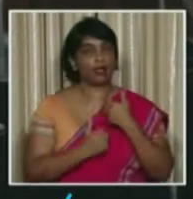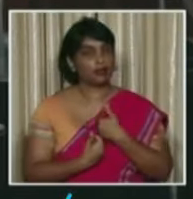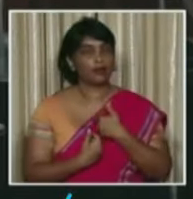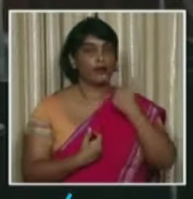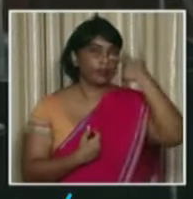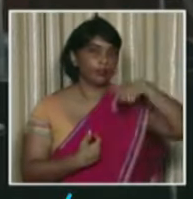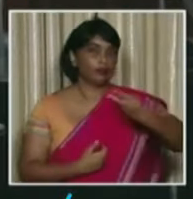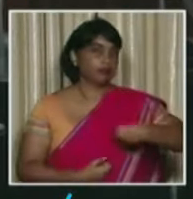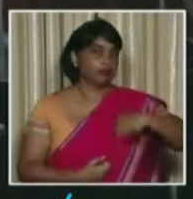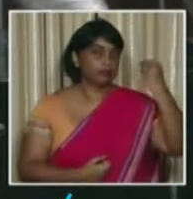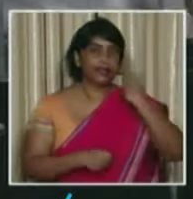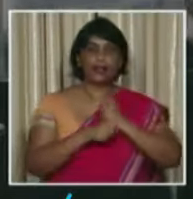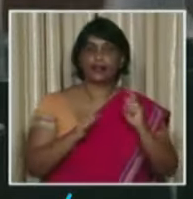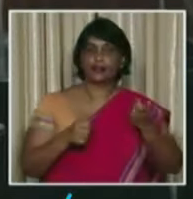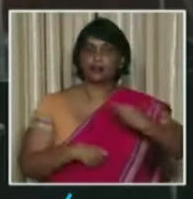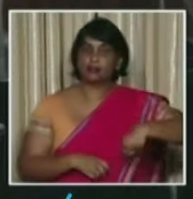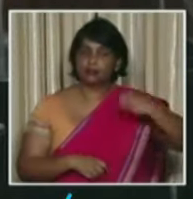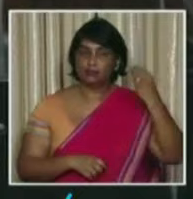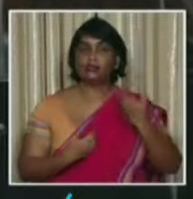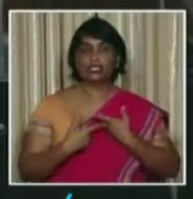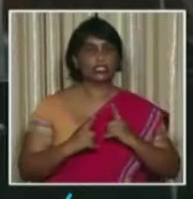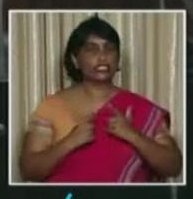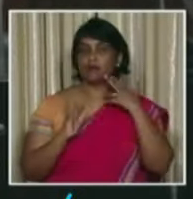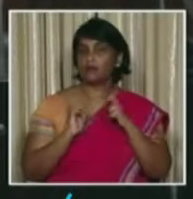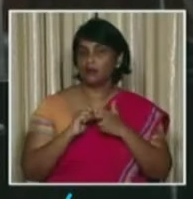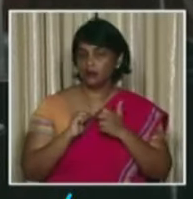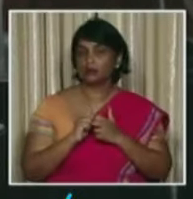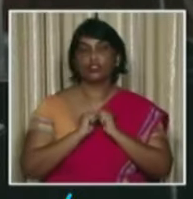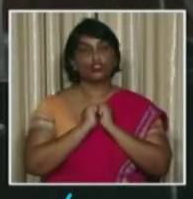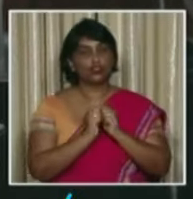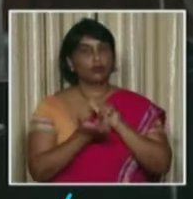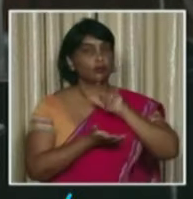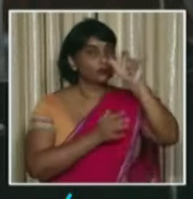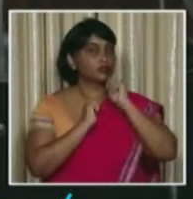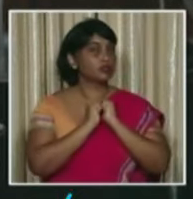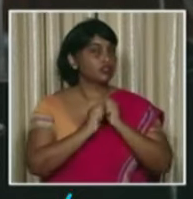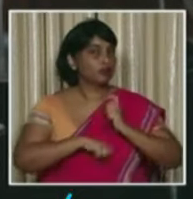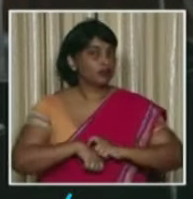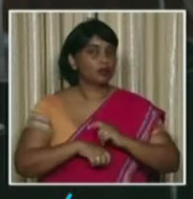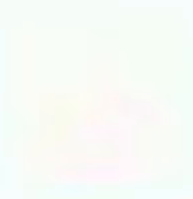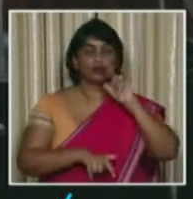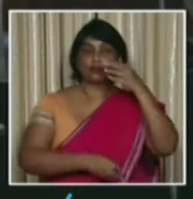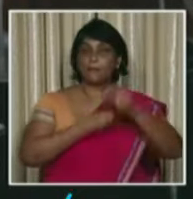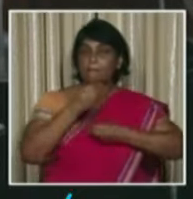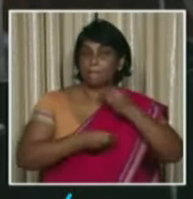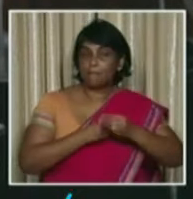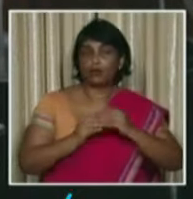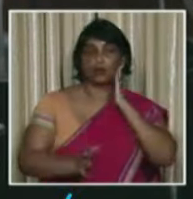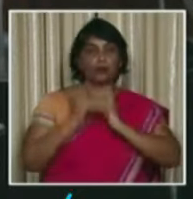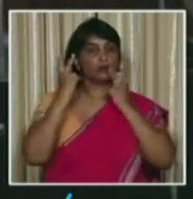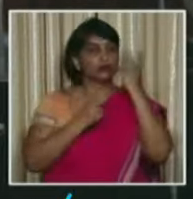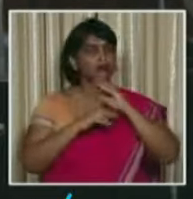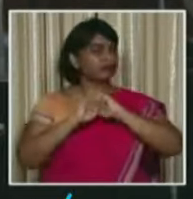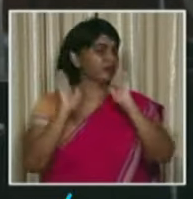Telmili Eleming, Gas Mili Eleming, Ape Jivan Vidam Balapano, Videsha Rakia Ostavant, Videsha Ayogen, Sancharaka